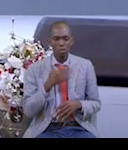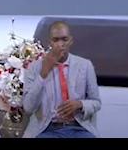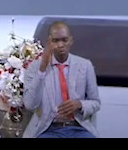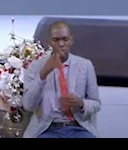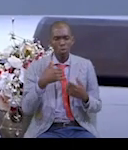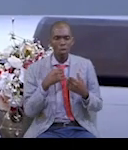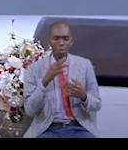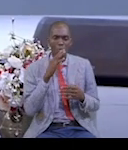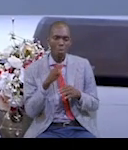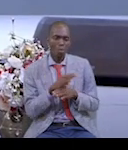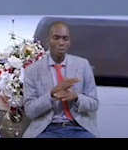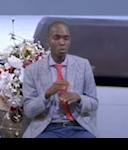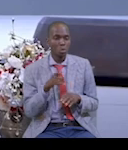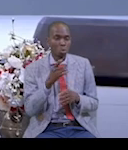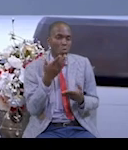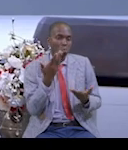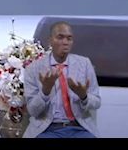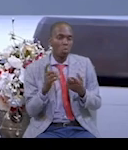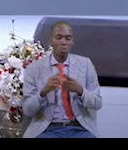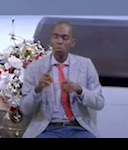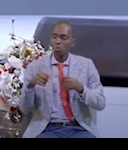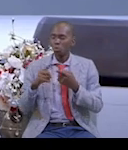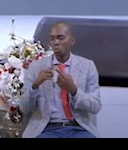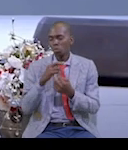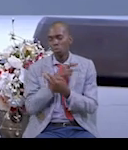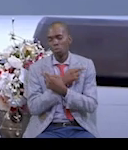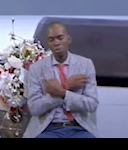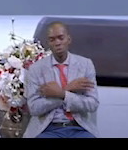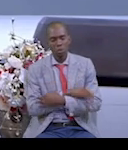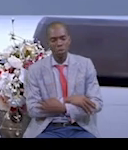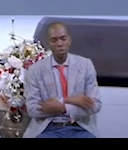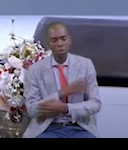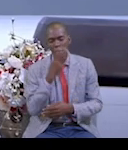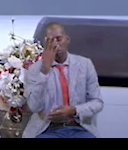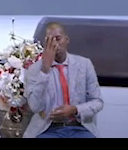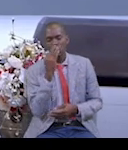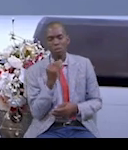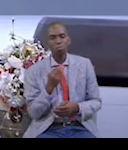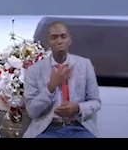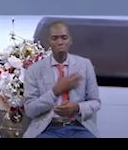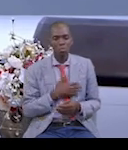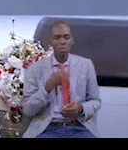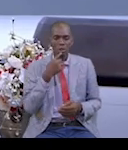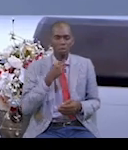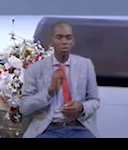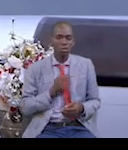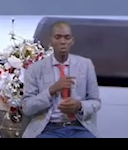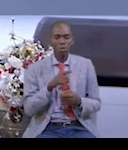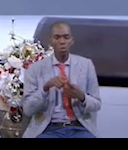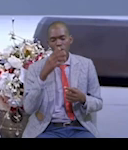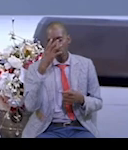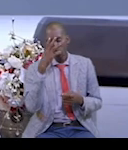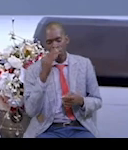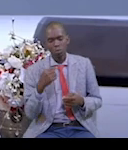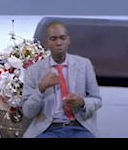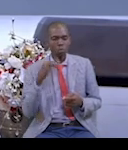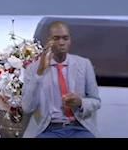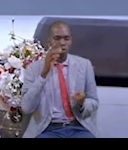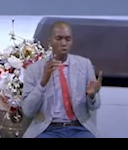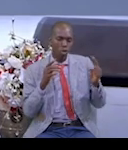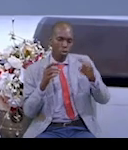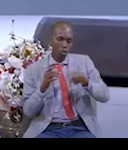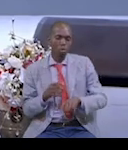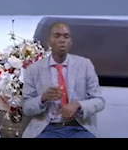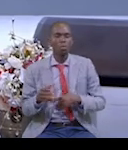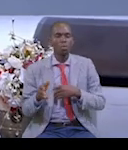to go and sleep a little. తొందర కానిస్తే మేము వెళ్ళి నిద్రపోతాం. Tell us when you finish, we'll come back to collect our boat. కనుక ఎప్పుడు